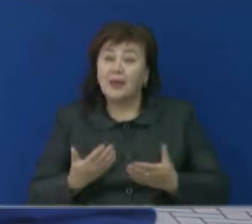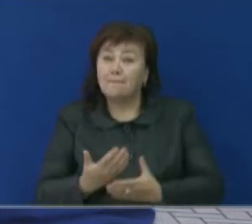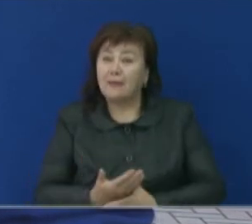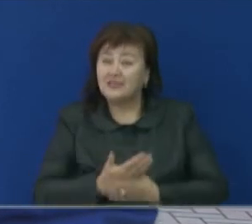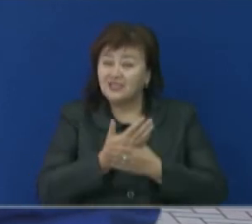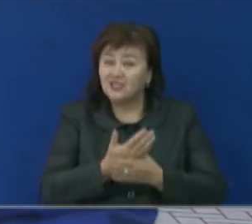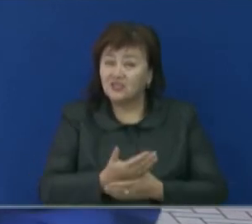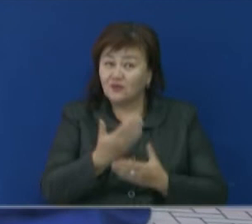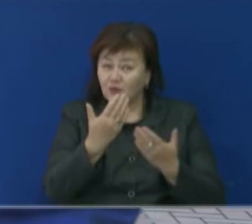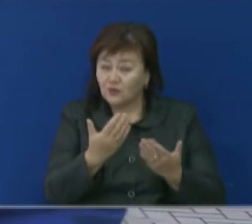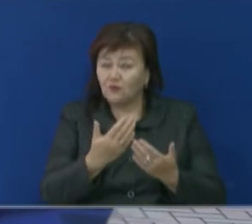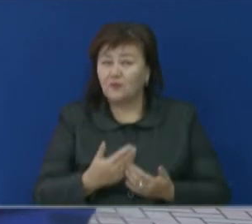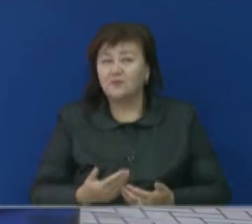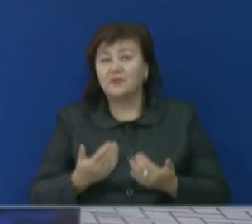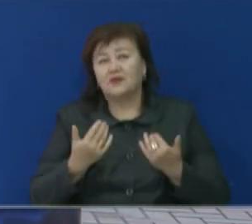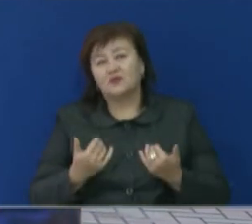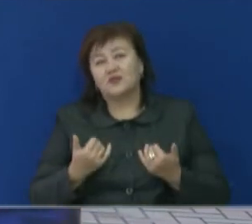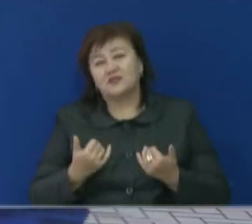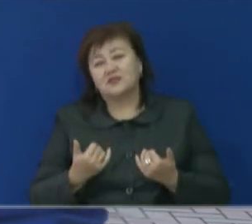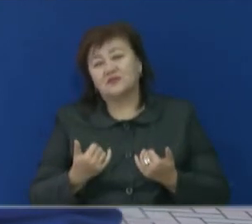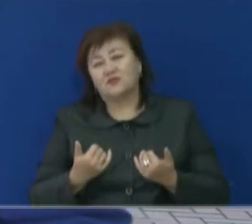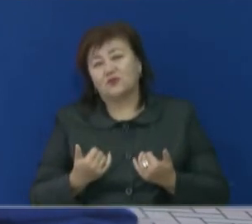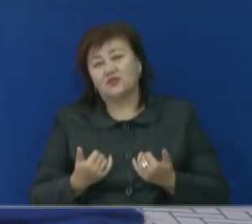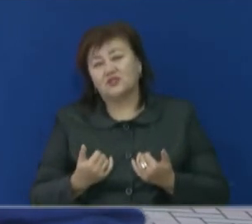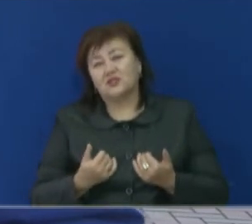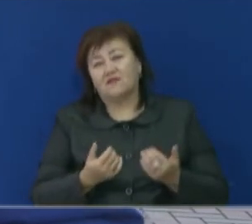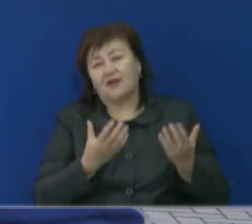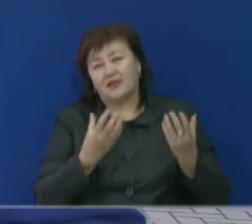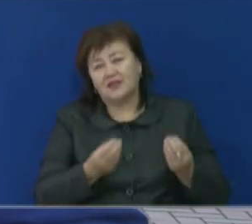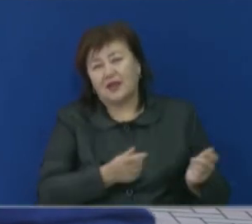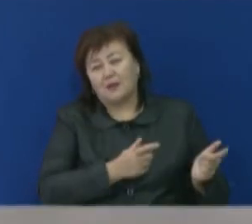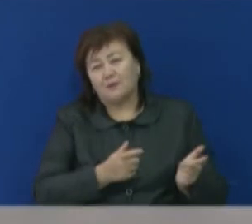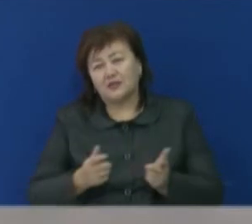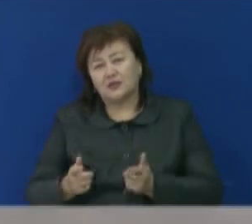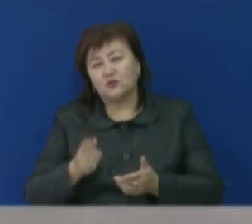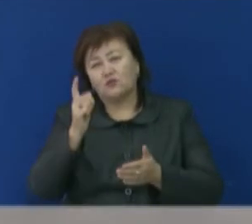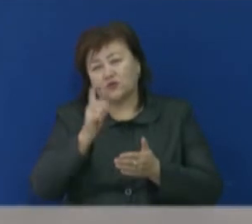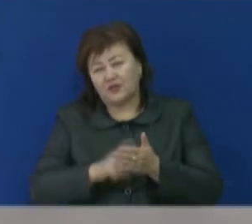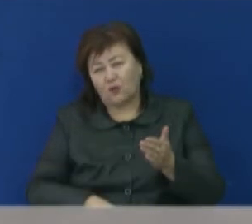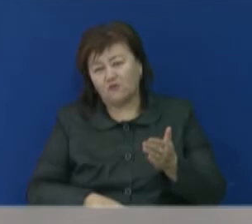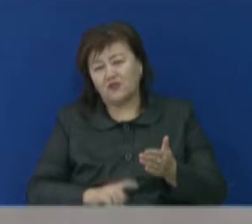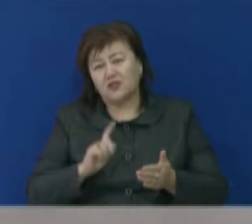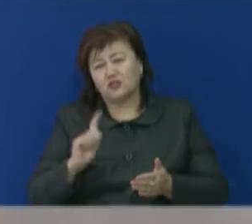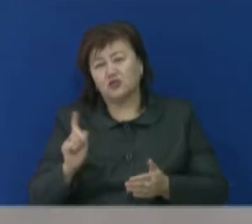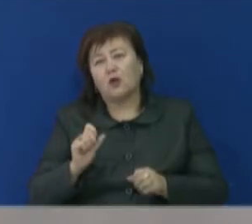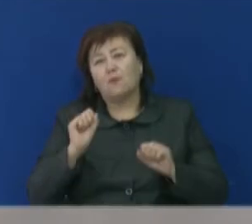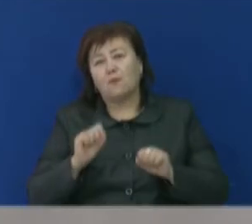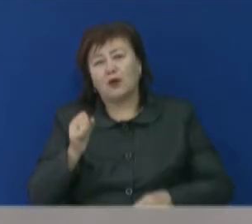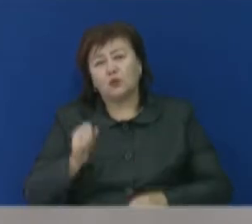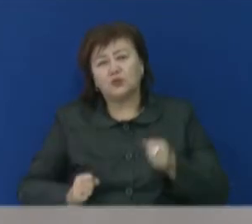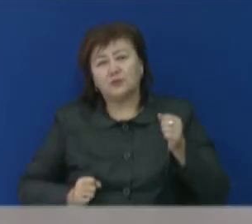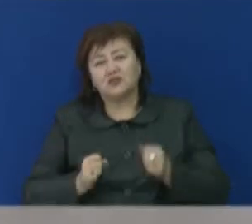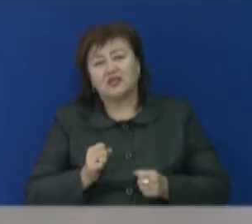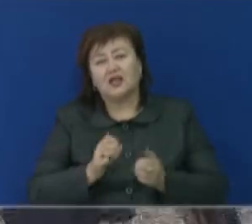жерлестеріме байланысты, өзімнің осы кезге дегенге дайындығыма байланысты мен өзіме сенемін. Семей бөрлі бағыты бойынша 85